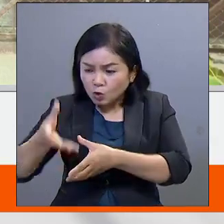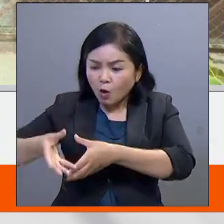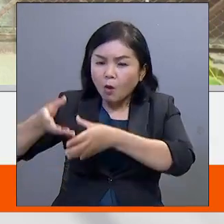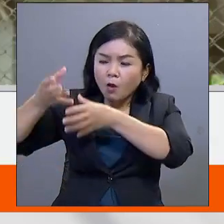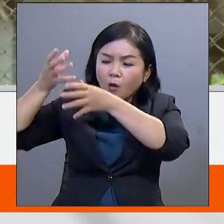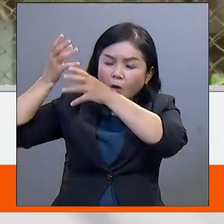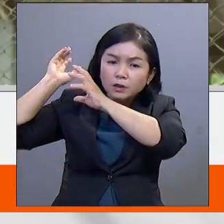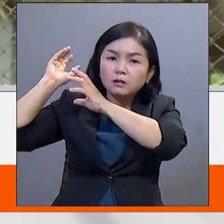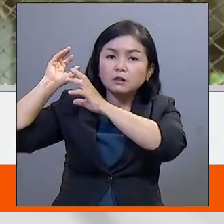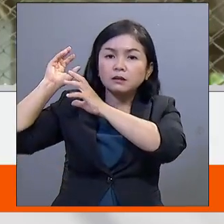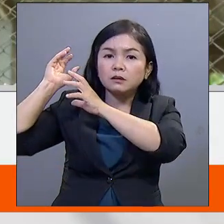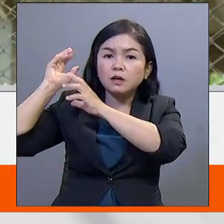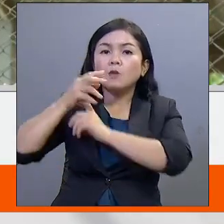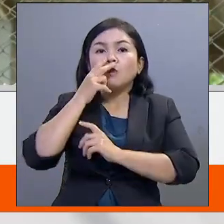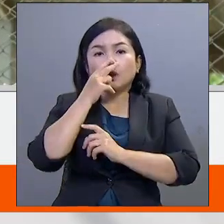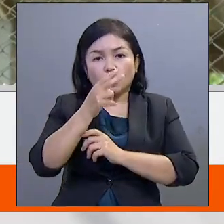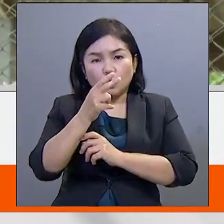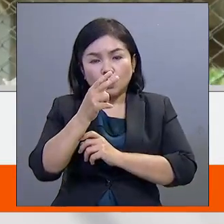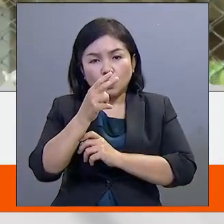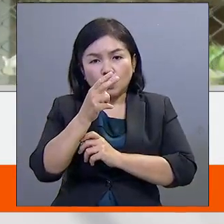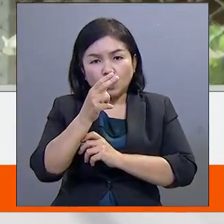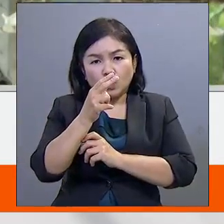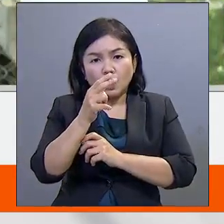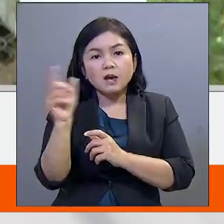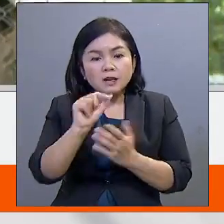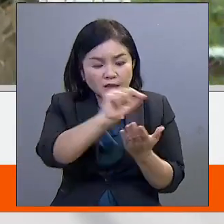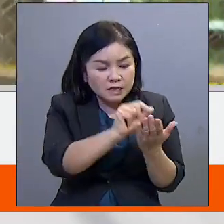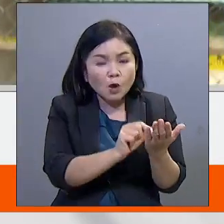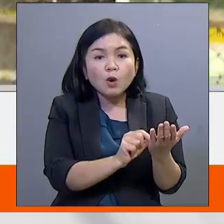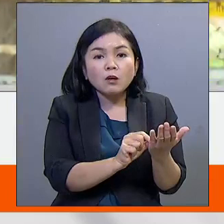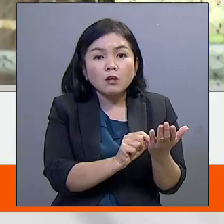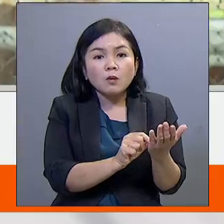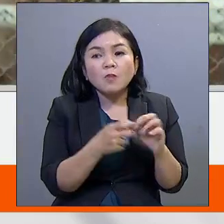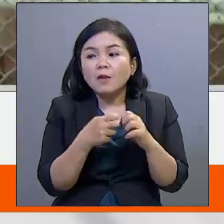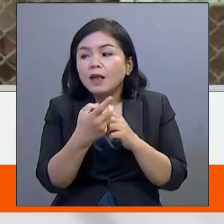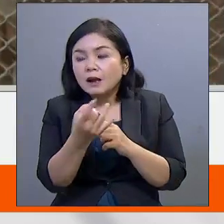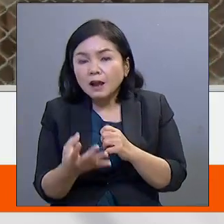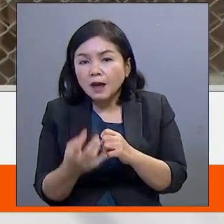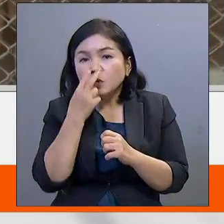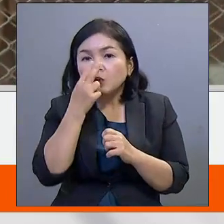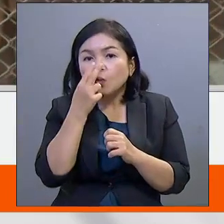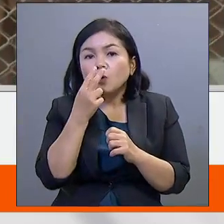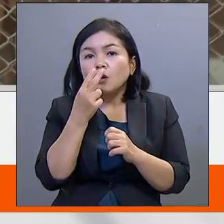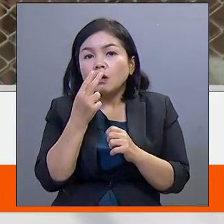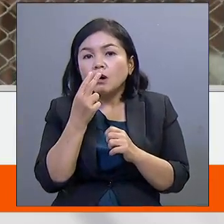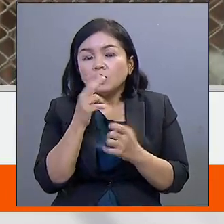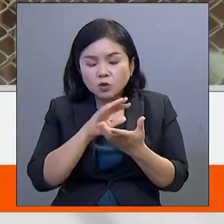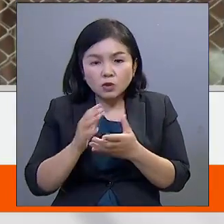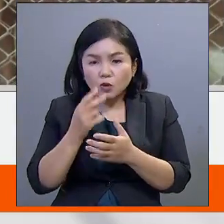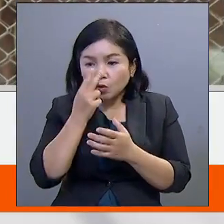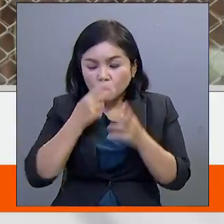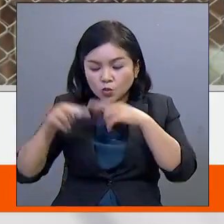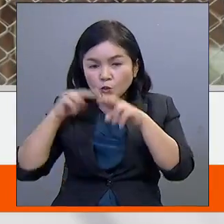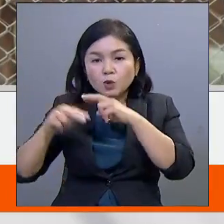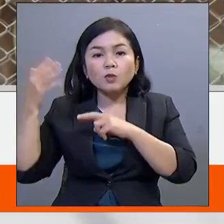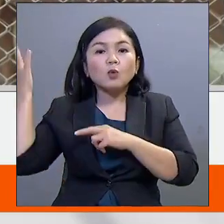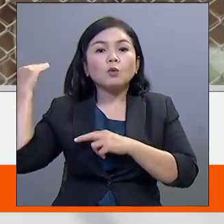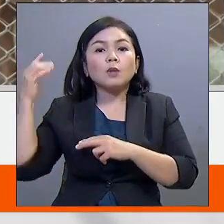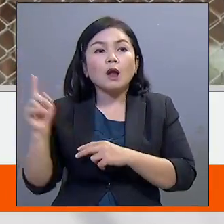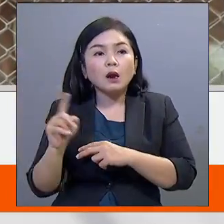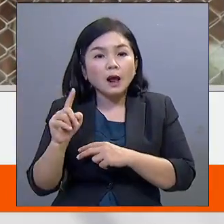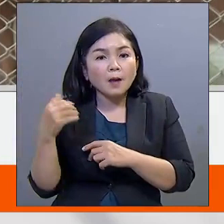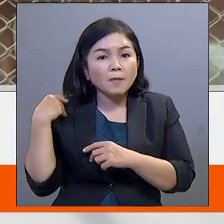น